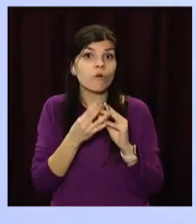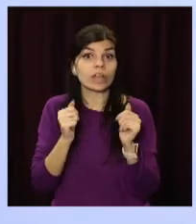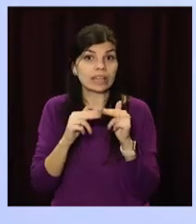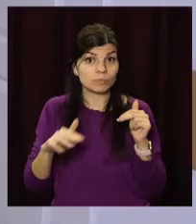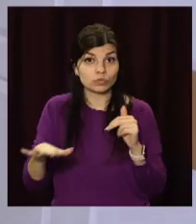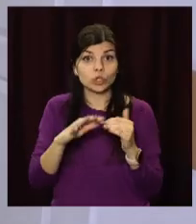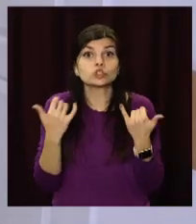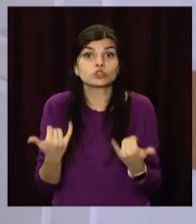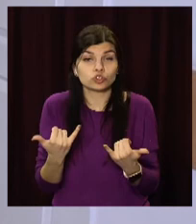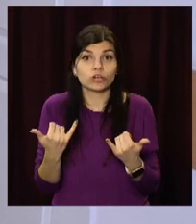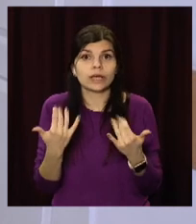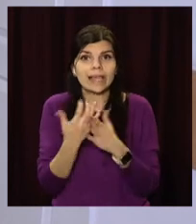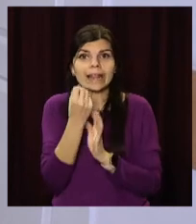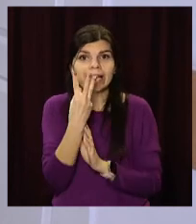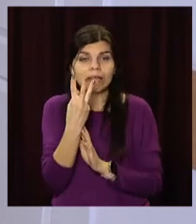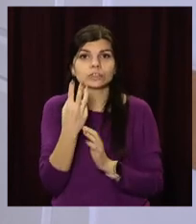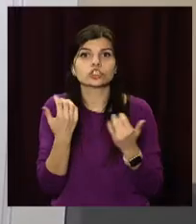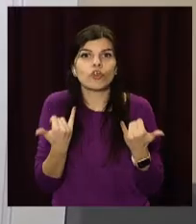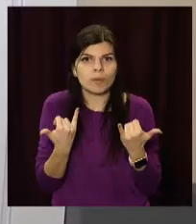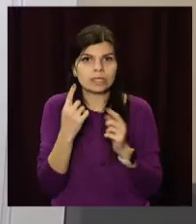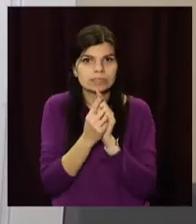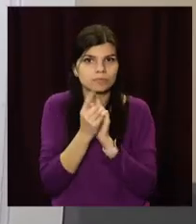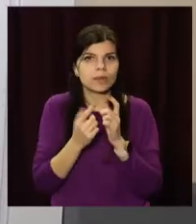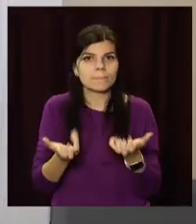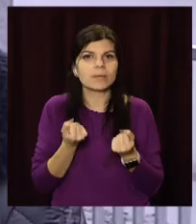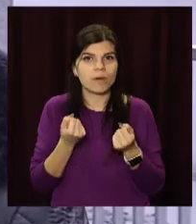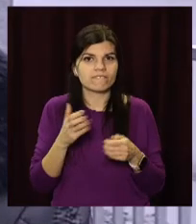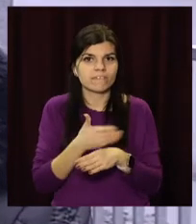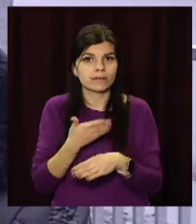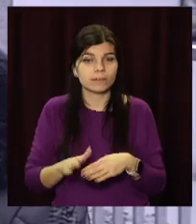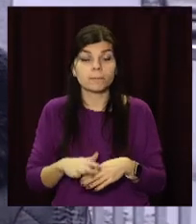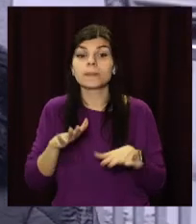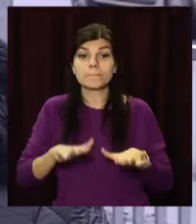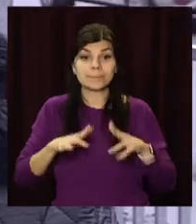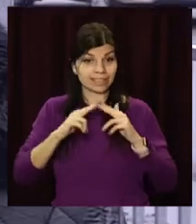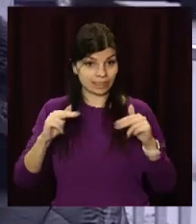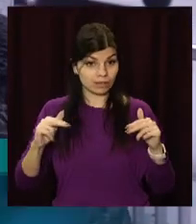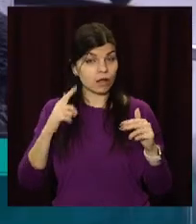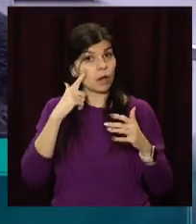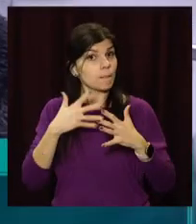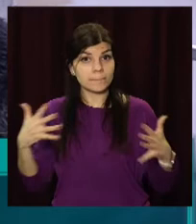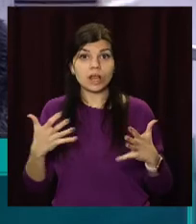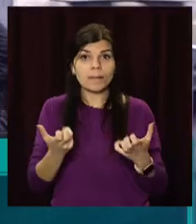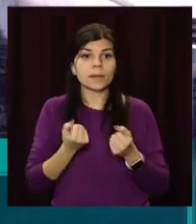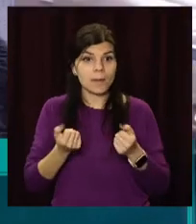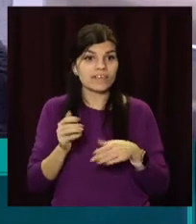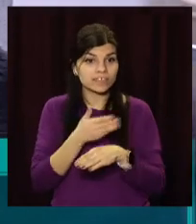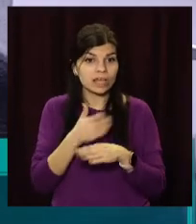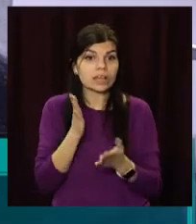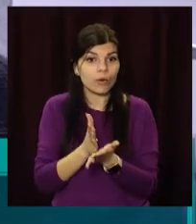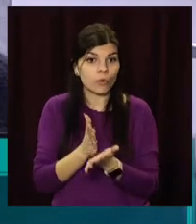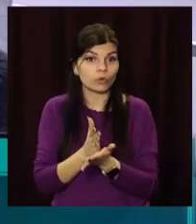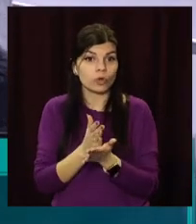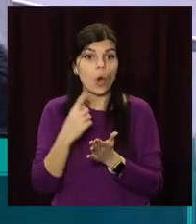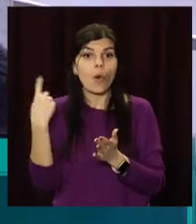Дніпропетровщині осучаснять 13 приймальних відділень. В місті Дніпро одне з найбільших приймальних відділень знаходиться